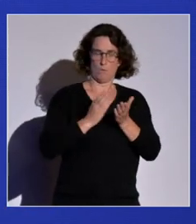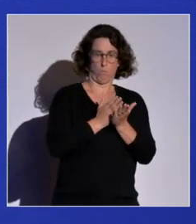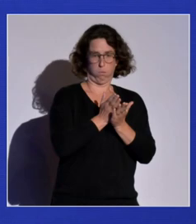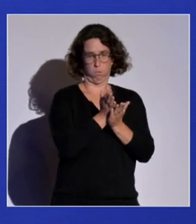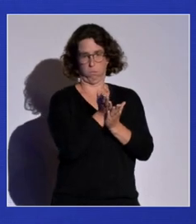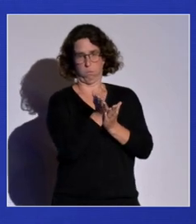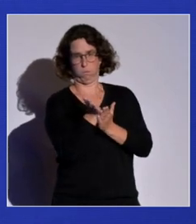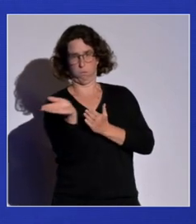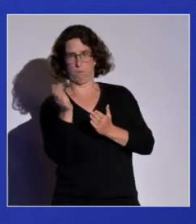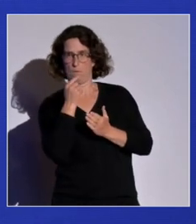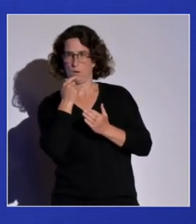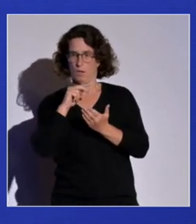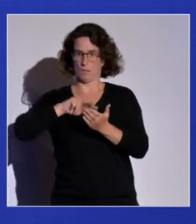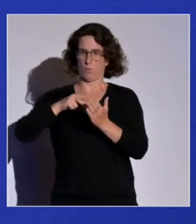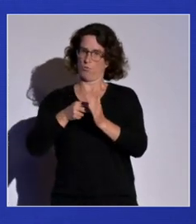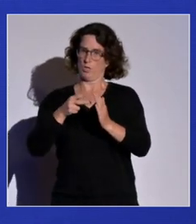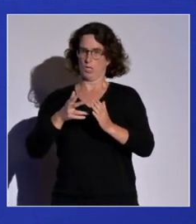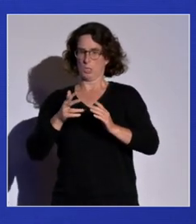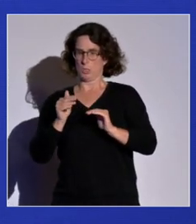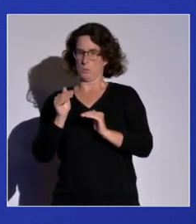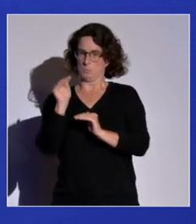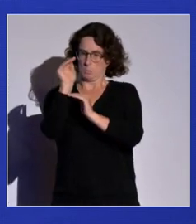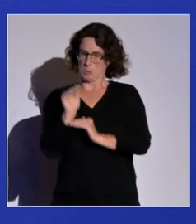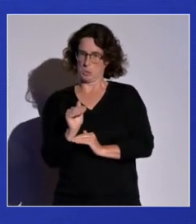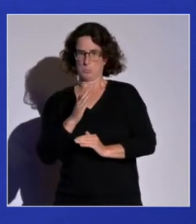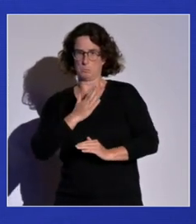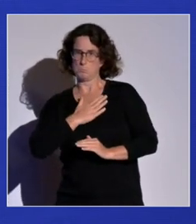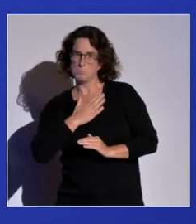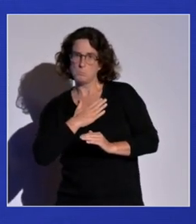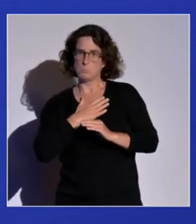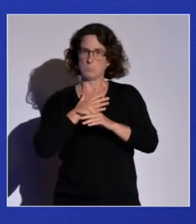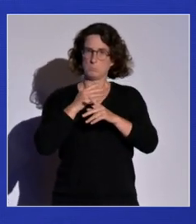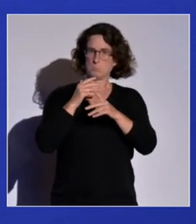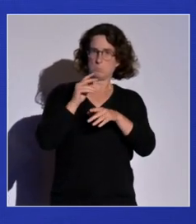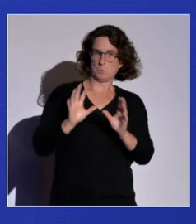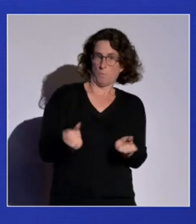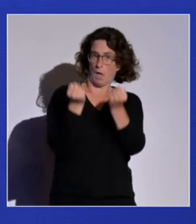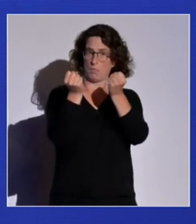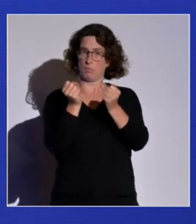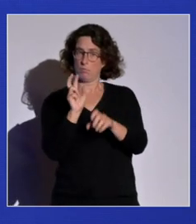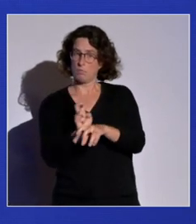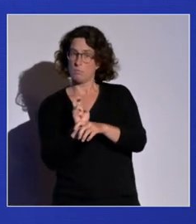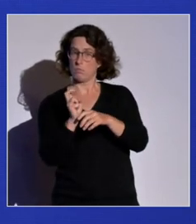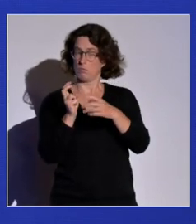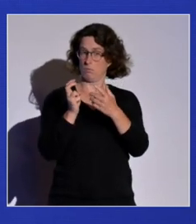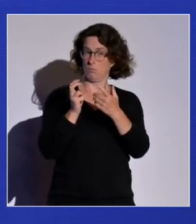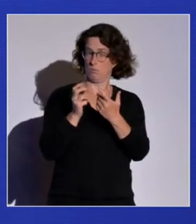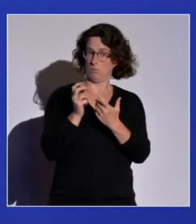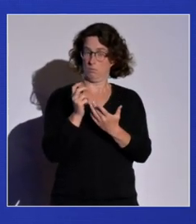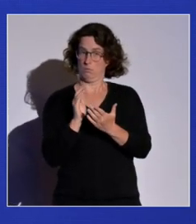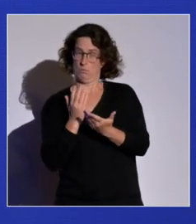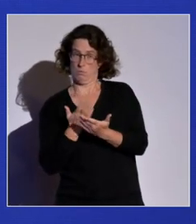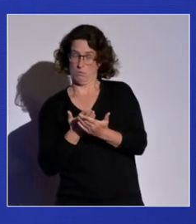les sauvegarder, à les protéger, à les répandre. Tout ça, et ça se traduit hélas dans